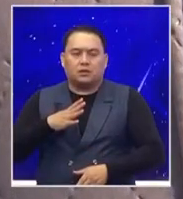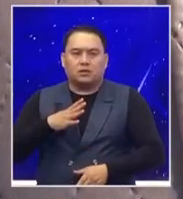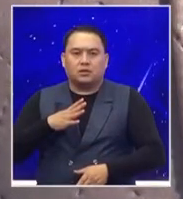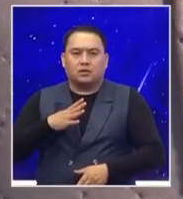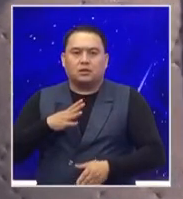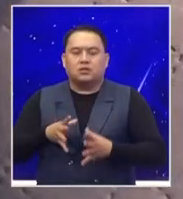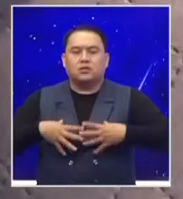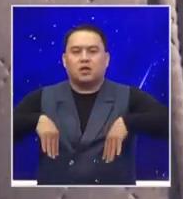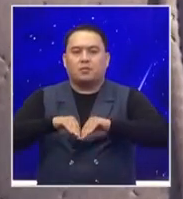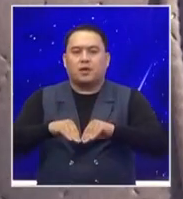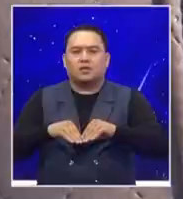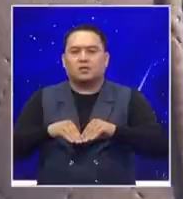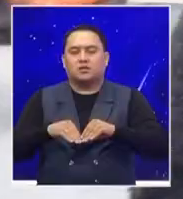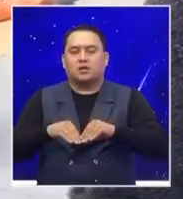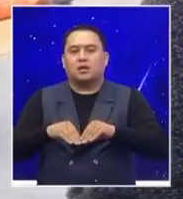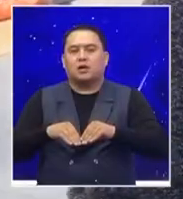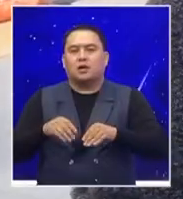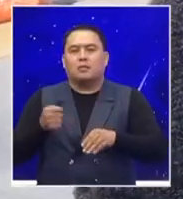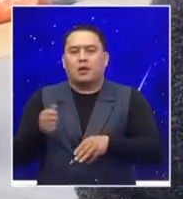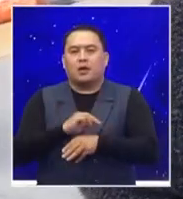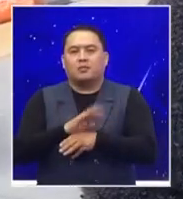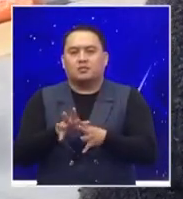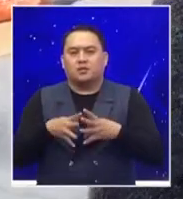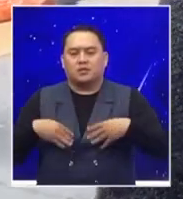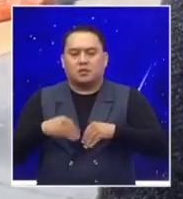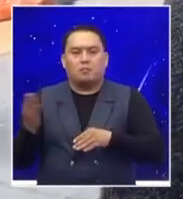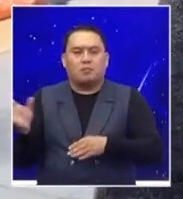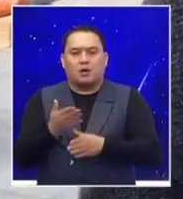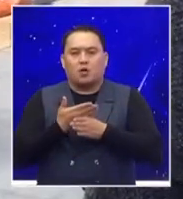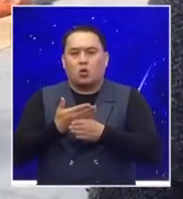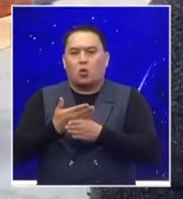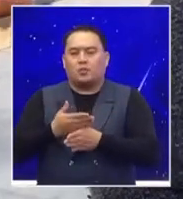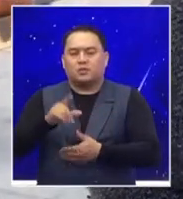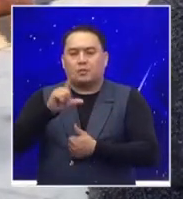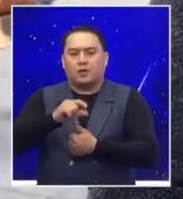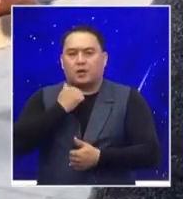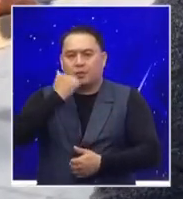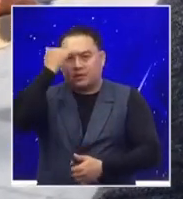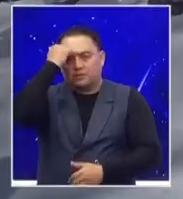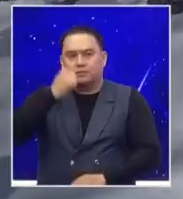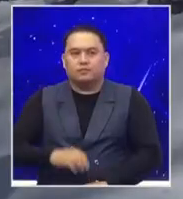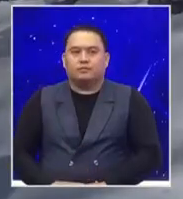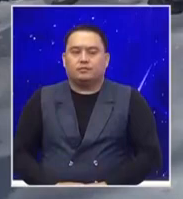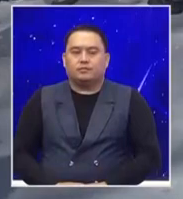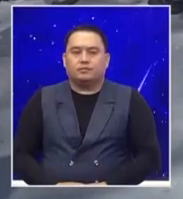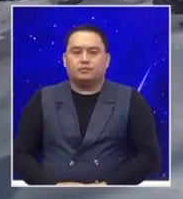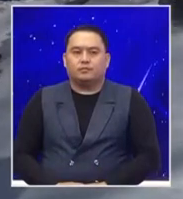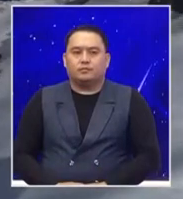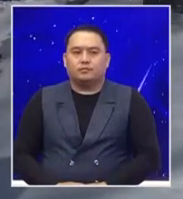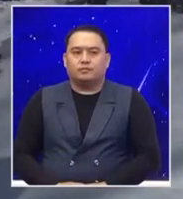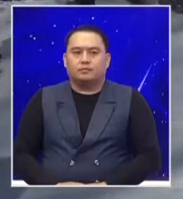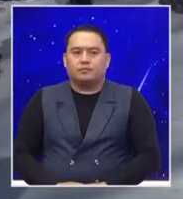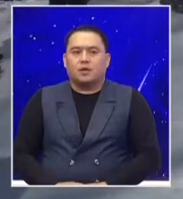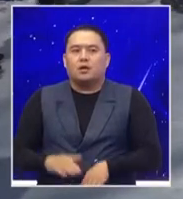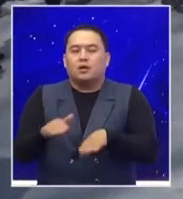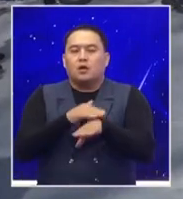жоқ отбасылардың бәрін жинап, ешқайсын қалдырып атқан жоқ. Осы мешіт имамына да алла разы болсын. Жұмыла көтерген жүк жеңіл.